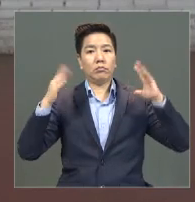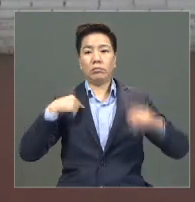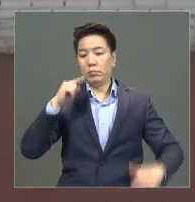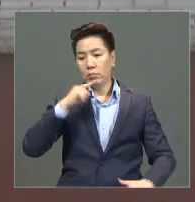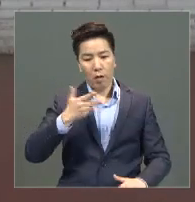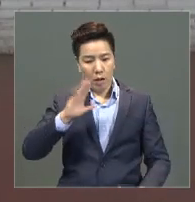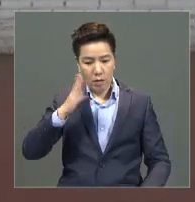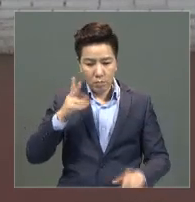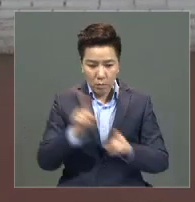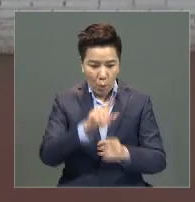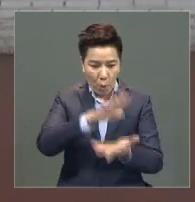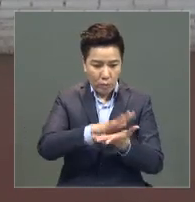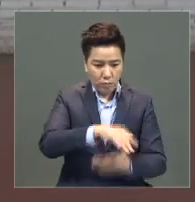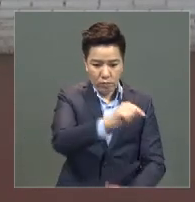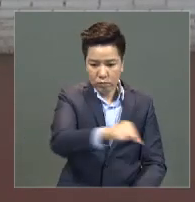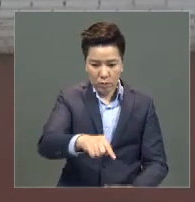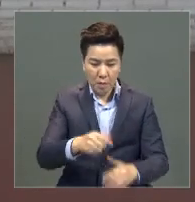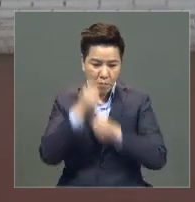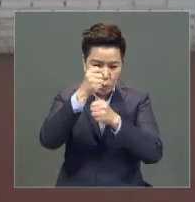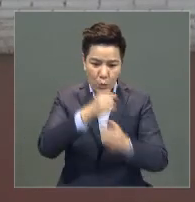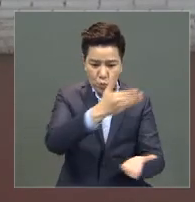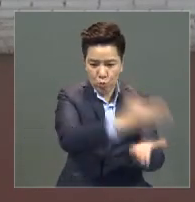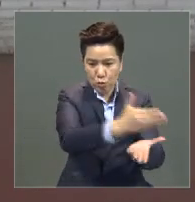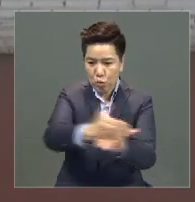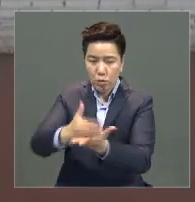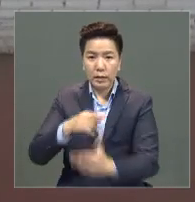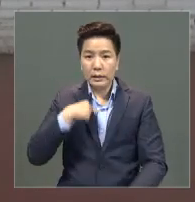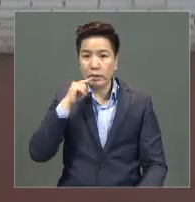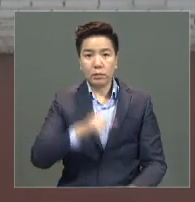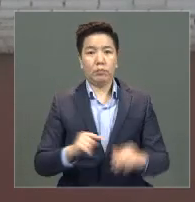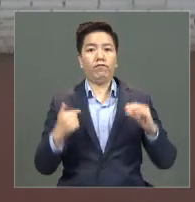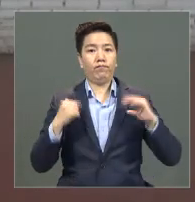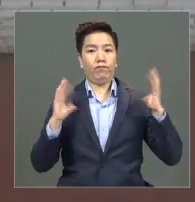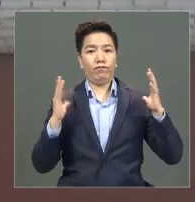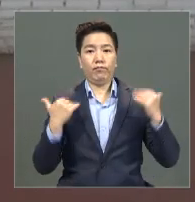ว่าให้โรงเรียนไปยุติการชุมนุมของกลุ่มนักเรียนที่อยู่ในโรงเรียน